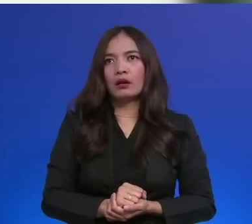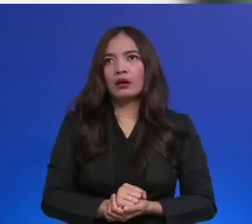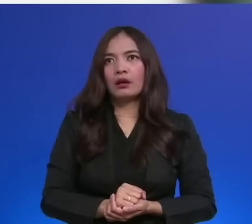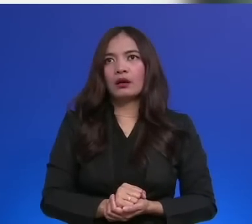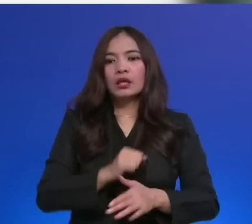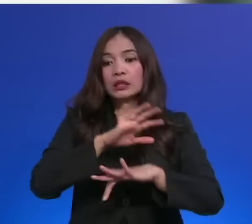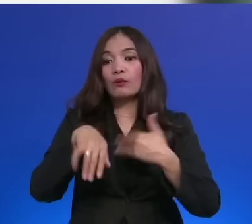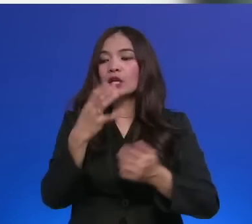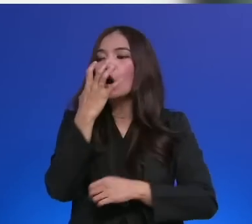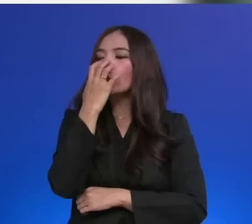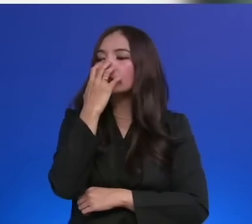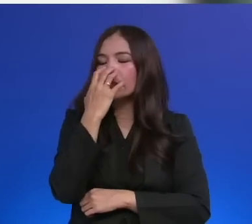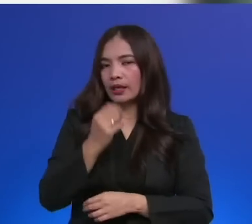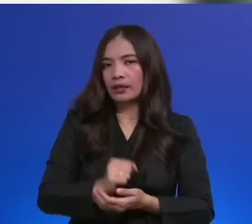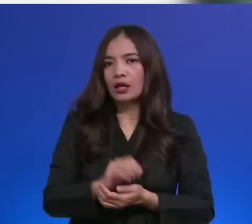bawa oksigen,